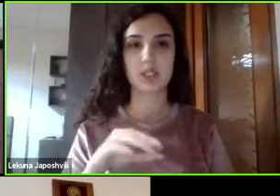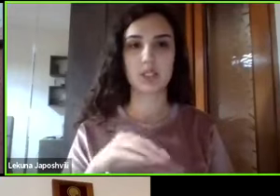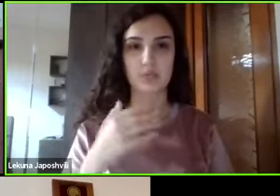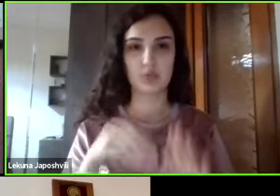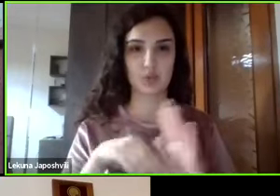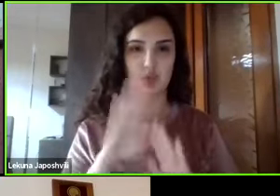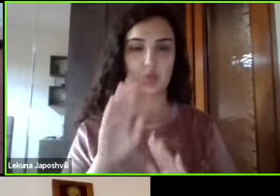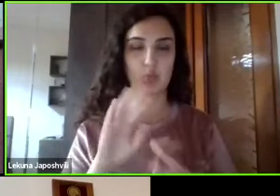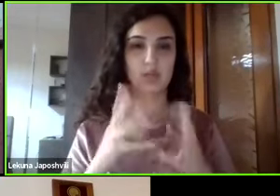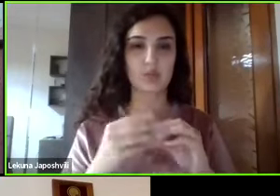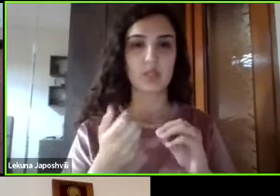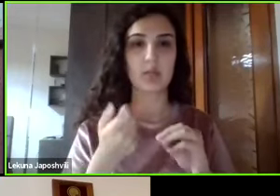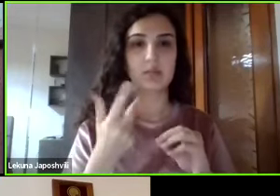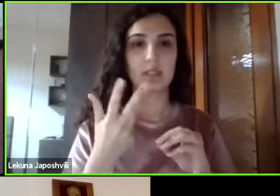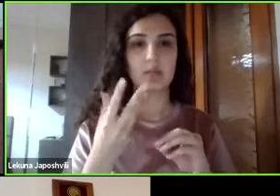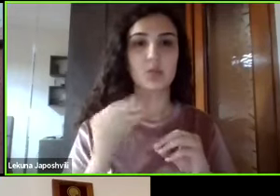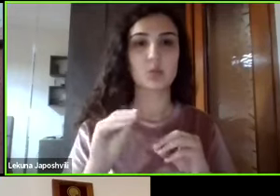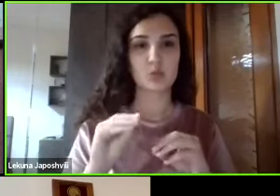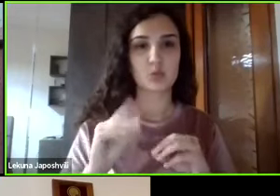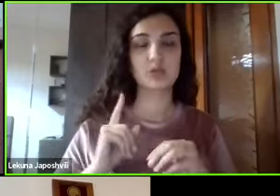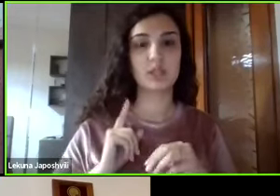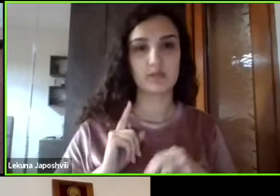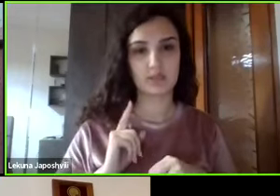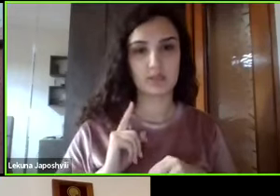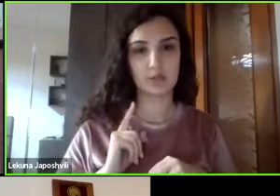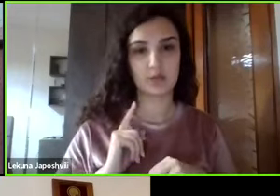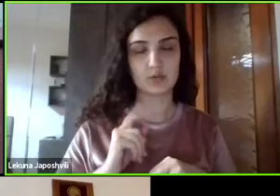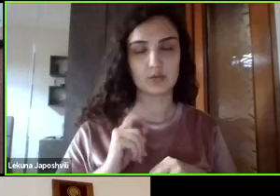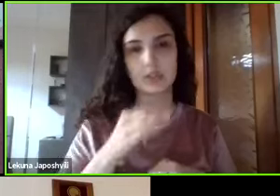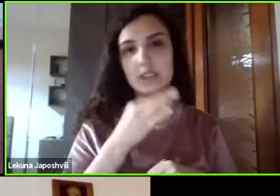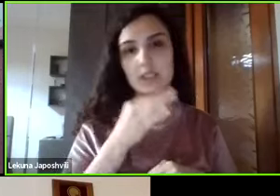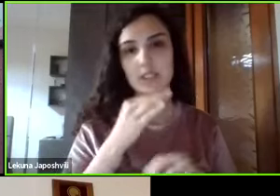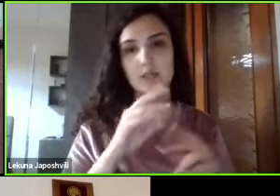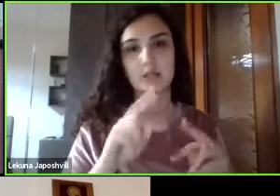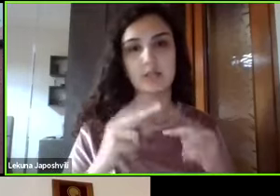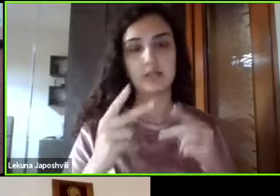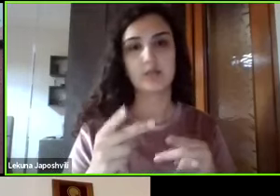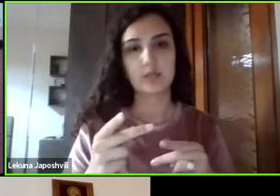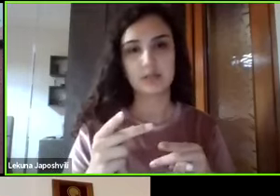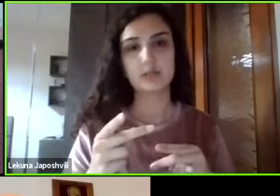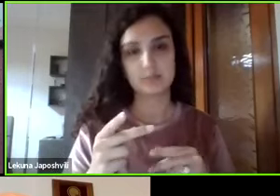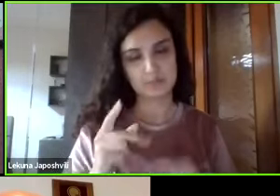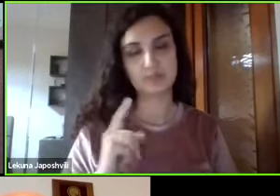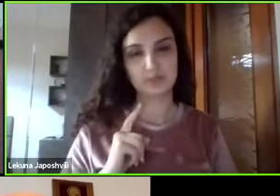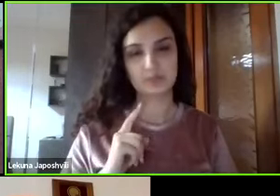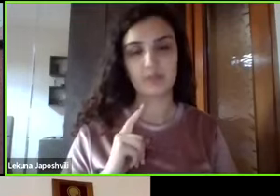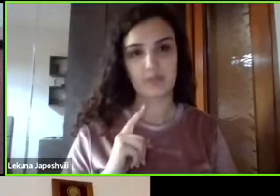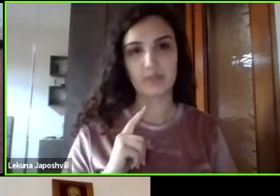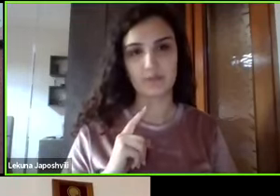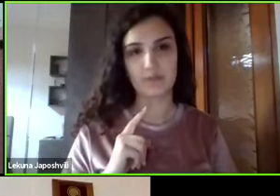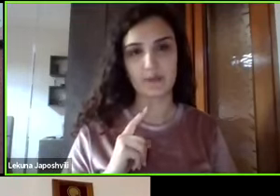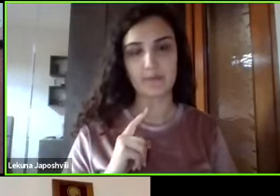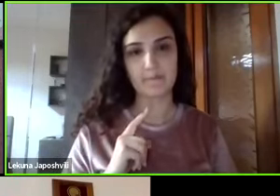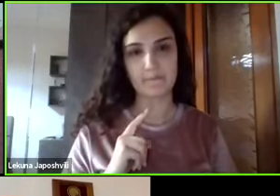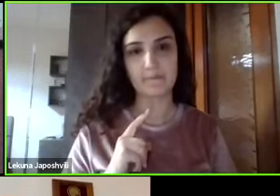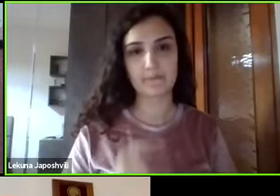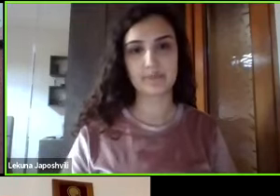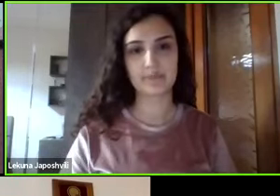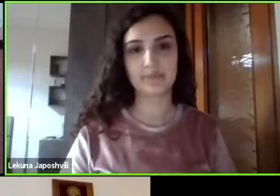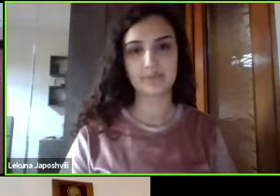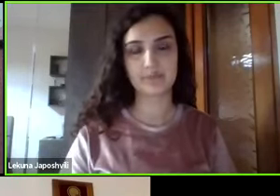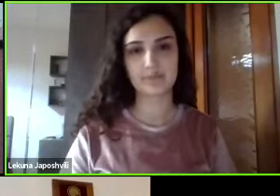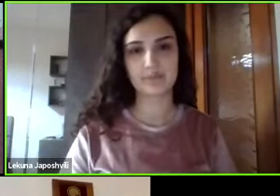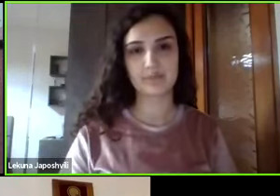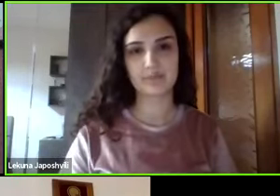ჯობია ხოლმე რამდენიმე წუთი დავიცადოთ, სანამ გადავიდოდეთ თემიდან. უნდა დავიცადოთ, მაგრამ რამდენსაც ჩათვლით საჭიროდ.